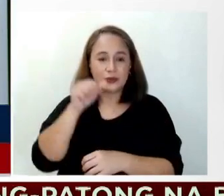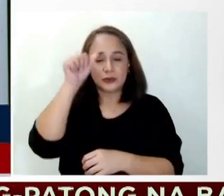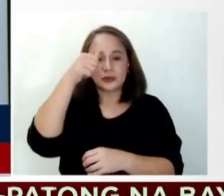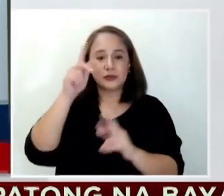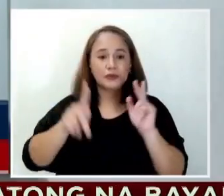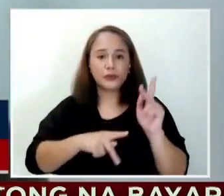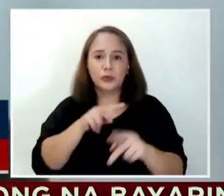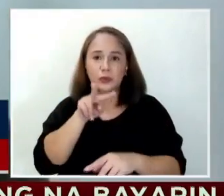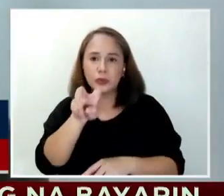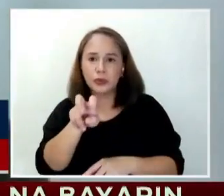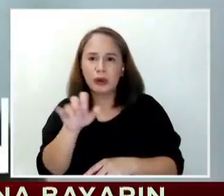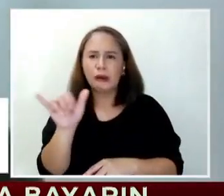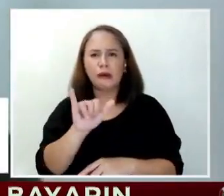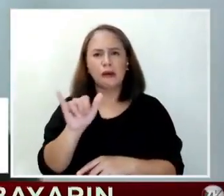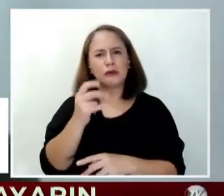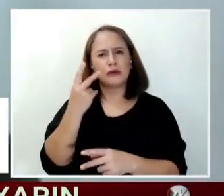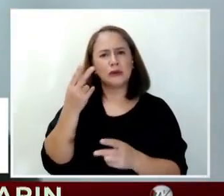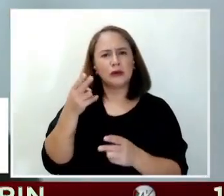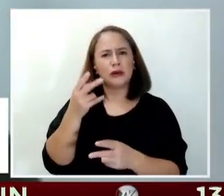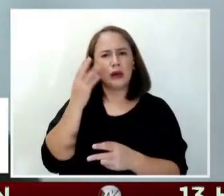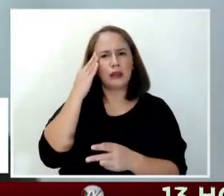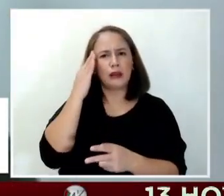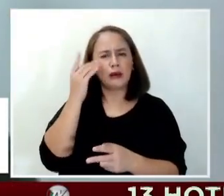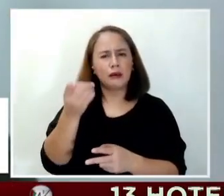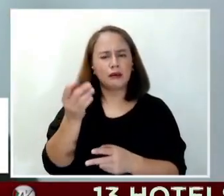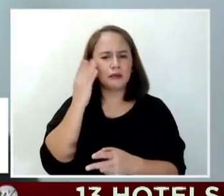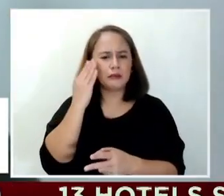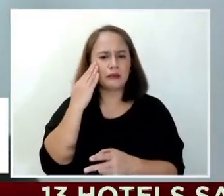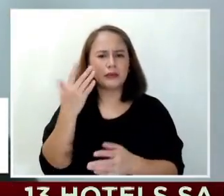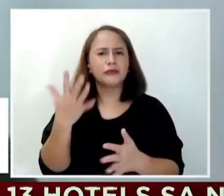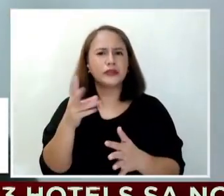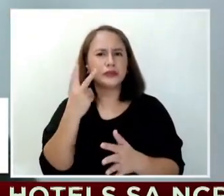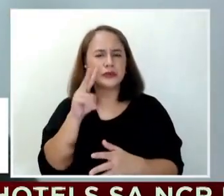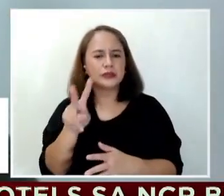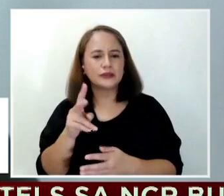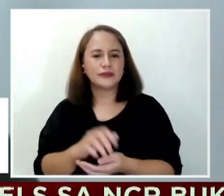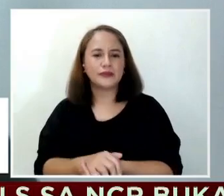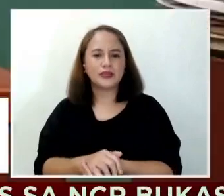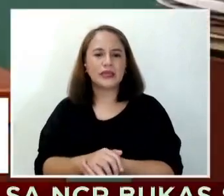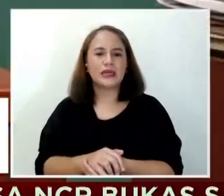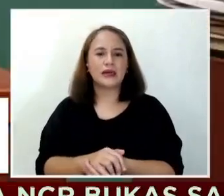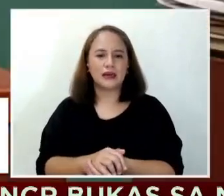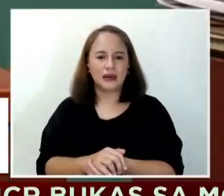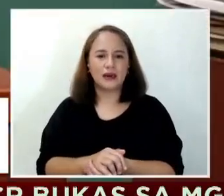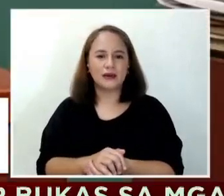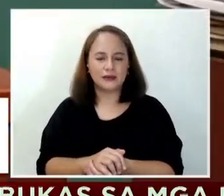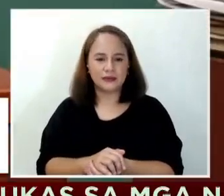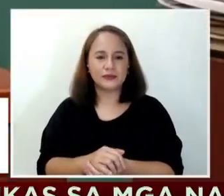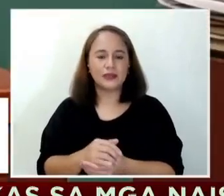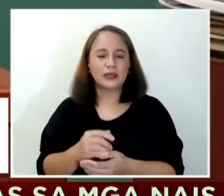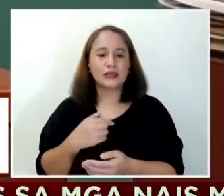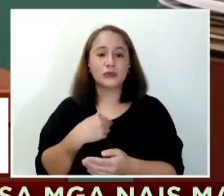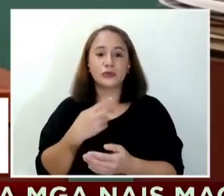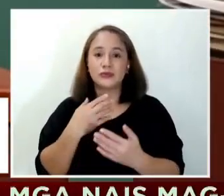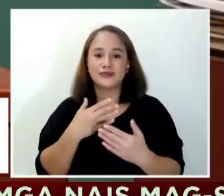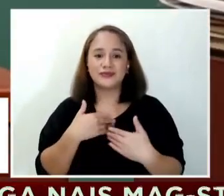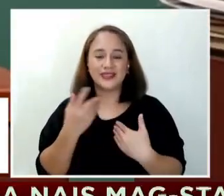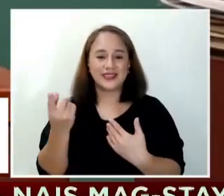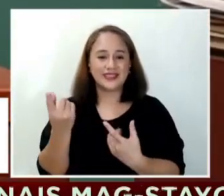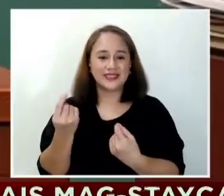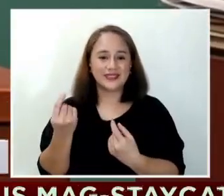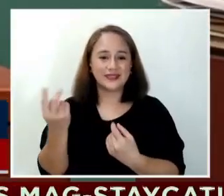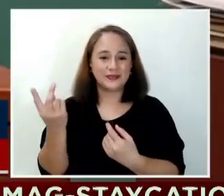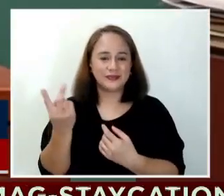nila, uy, parang familiar to ah. Uy, parang napanood ko to ah. Very similar lang pala dito. Nakakatuwa itong ginawang ito ng